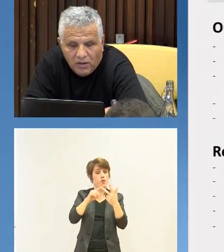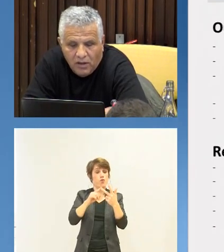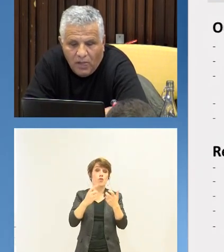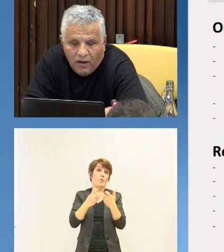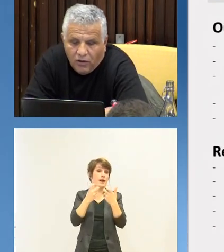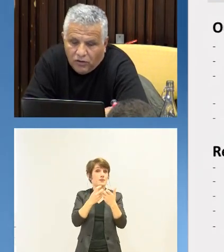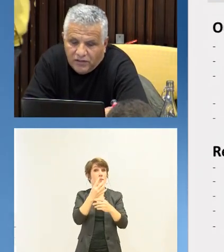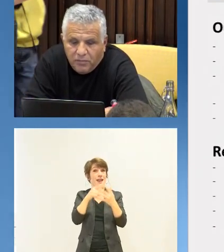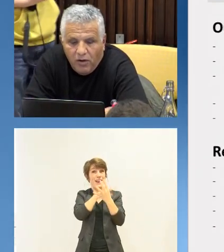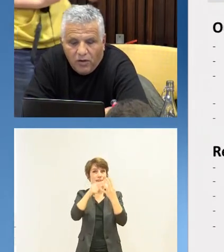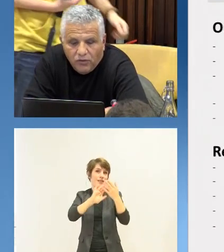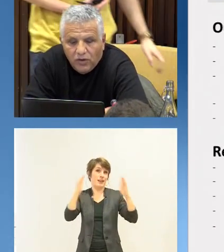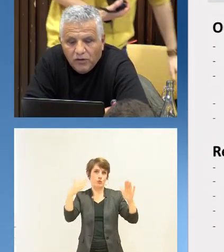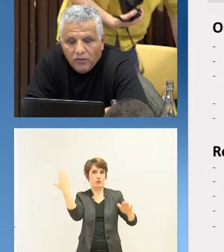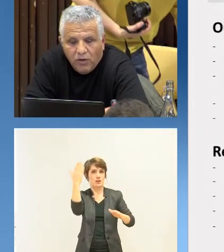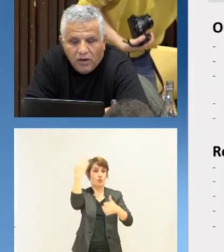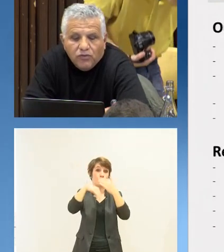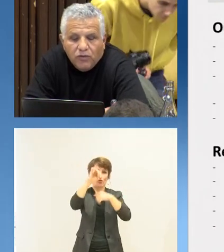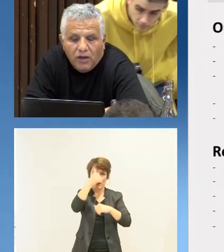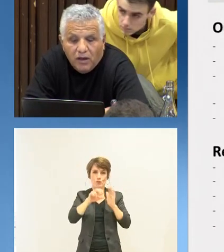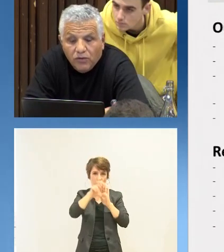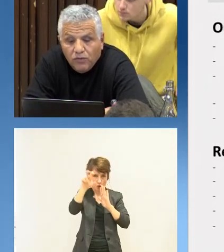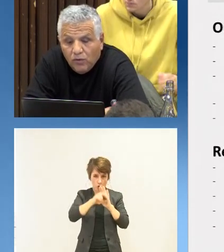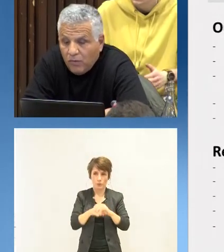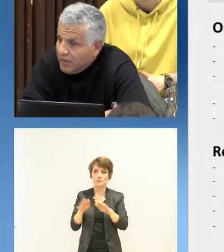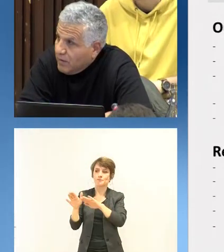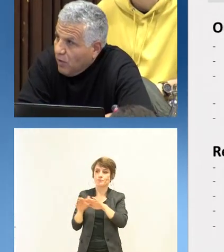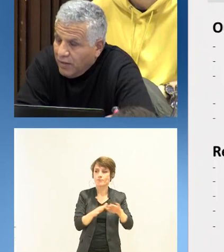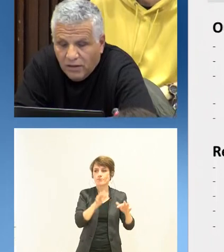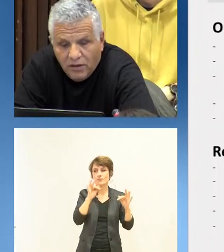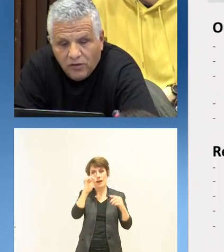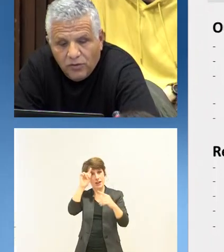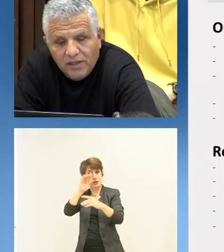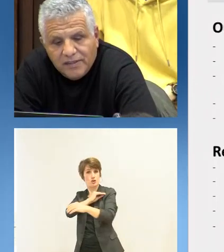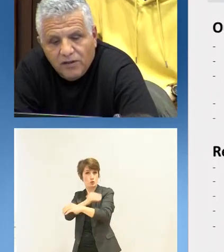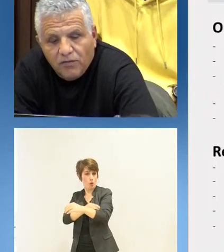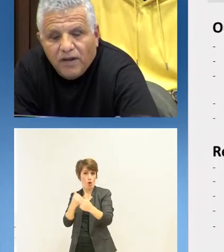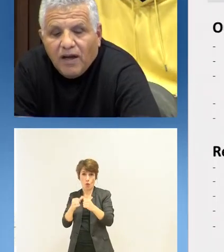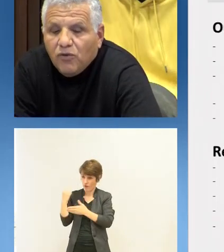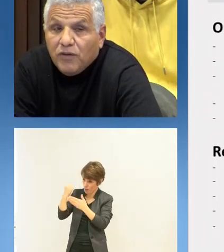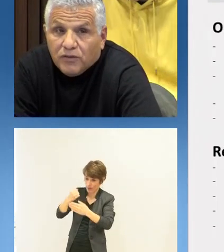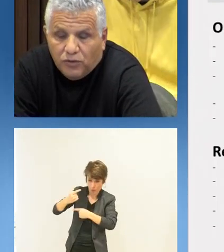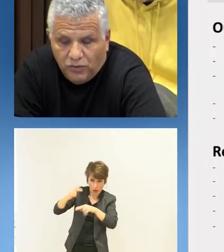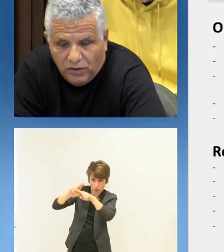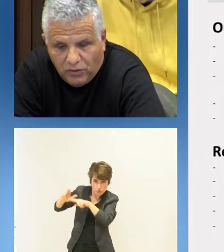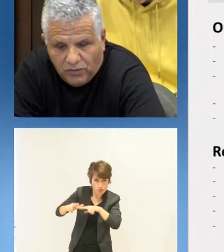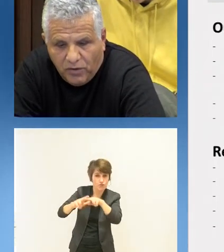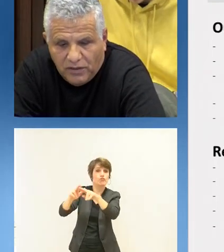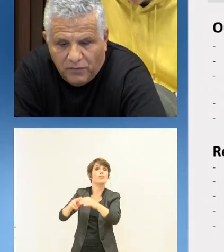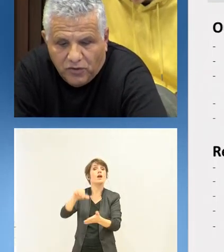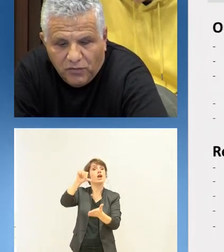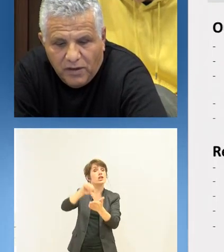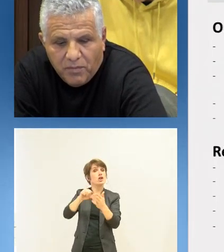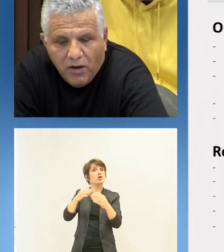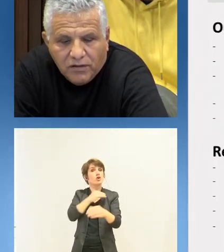grenoble côté sport nous rénovons et rennes ouvre et renouvelons le patrimoine 2019 verra l'ouverture du centre sportif